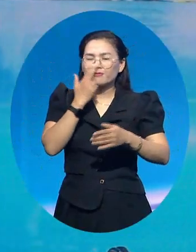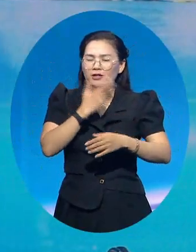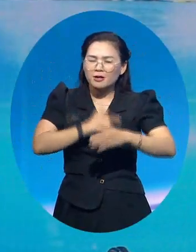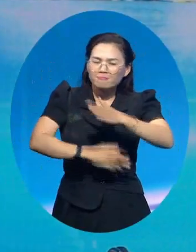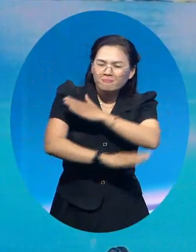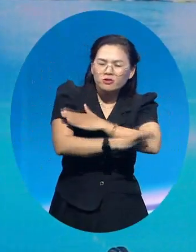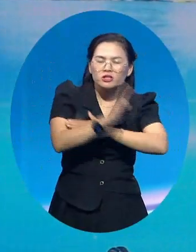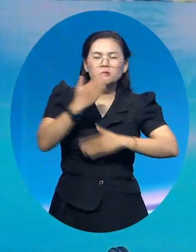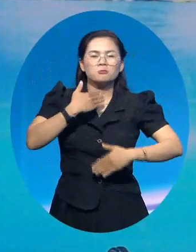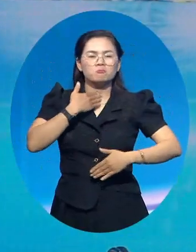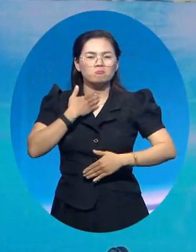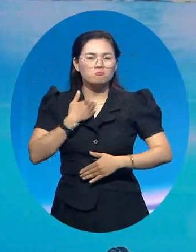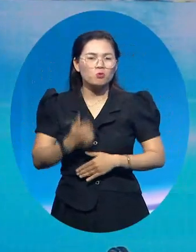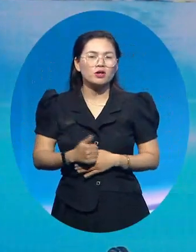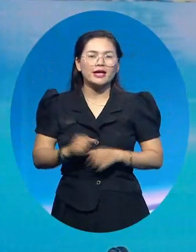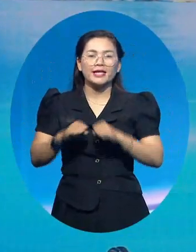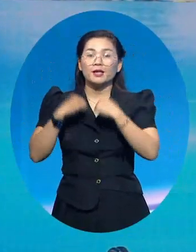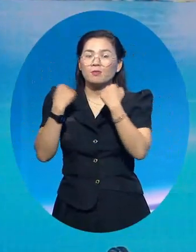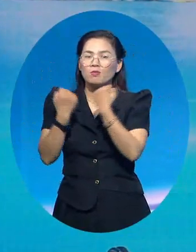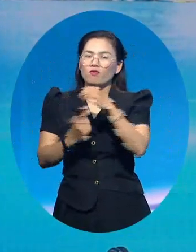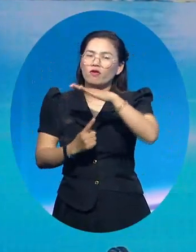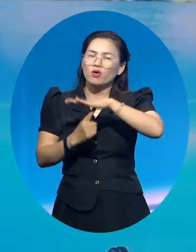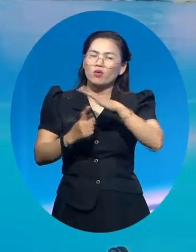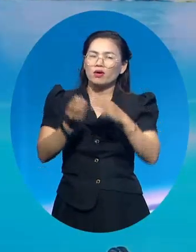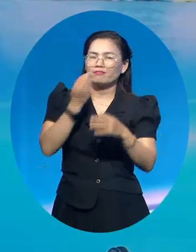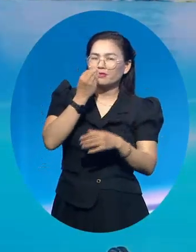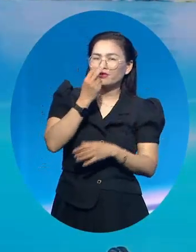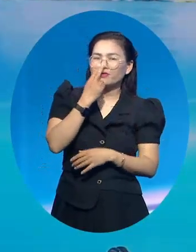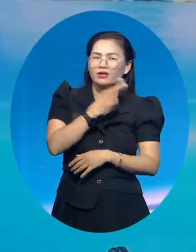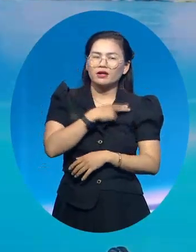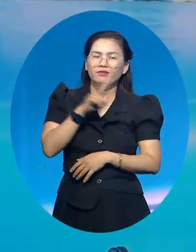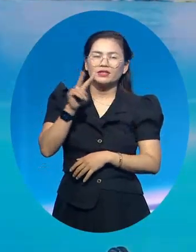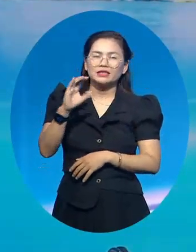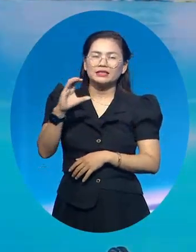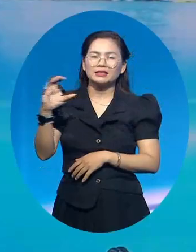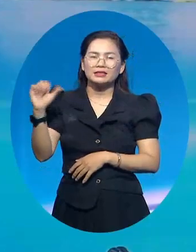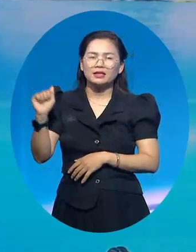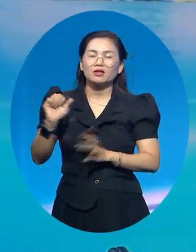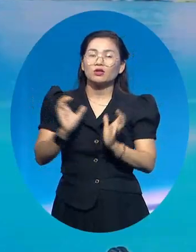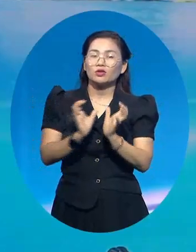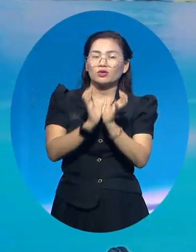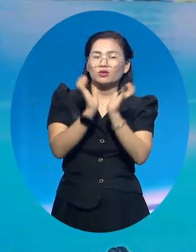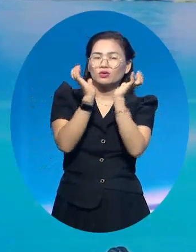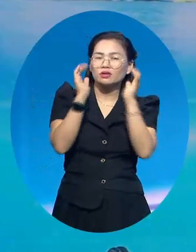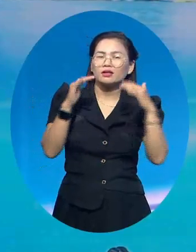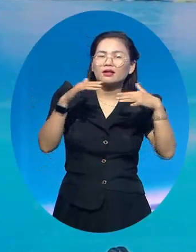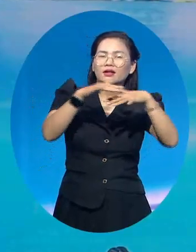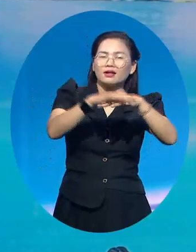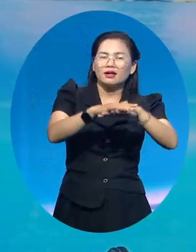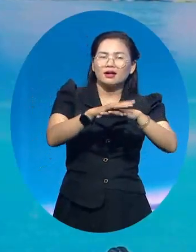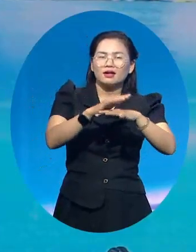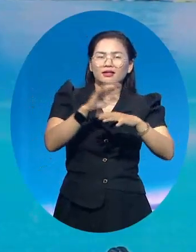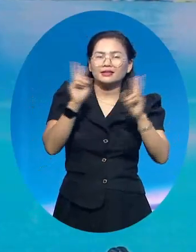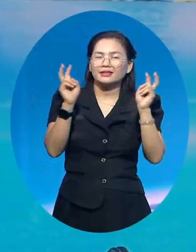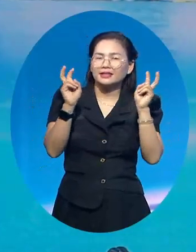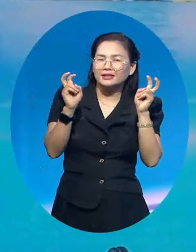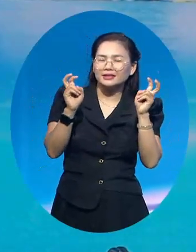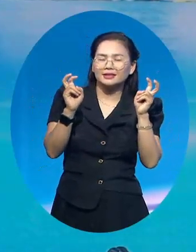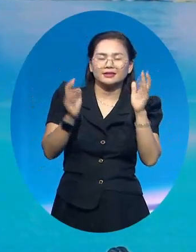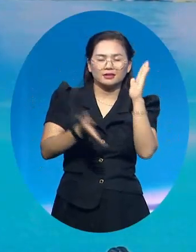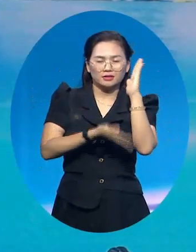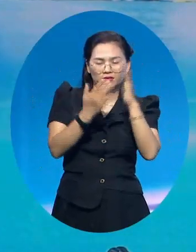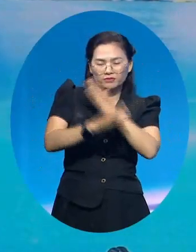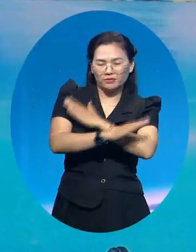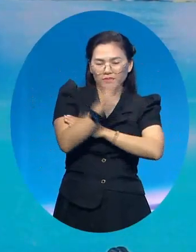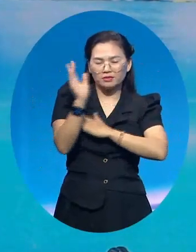cao mới một cách bền vững, Hiệp hội Văn hóa ẩm thực Việt Nam VCCA tổ chức lễ công bố giai đoạn 2023 đề án xây dựng và